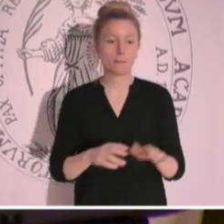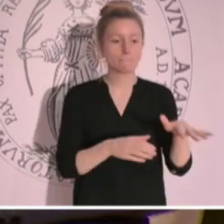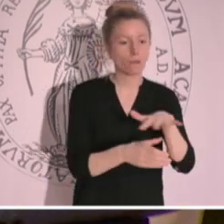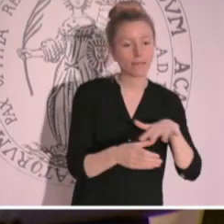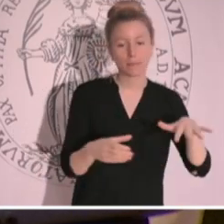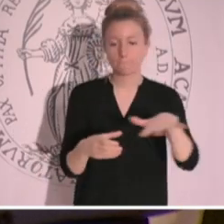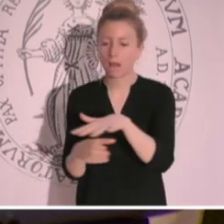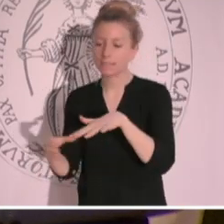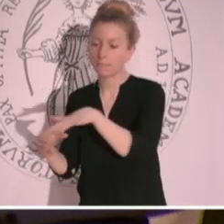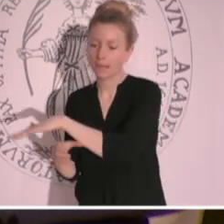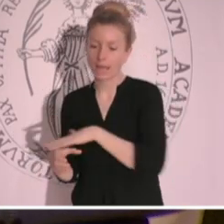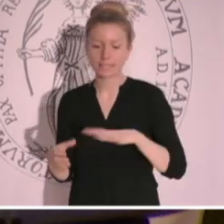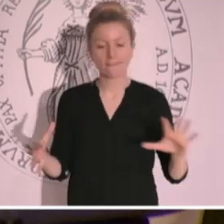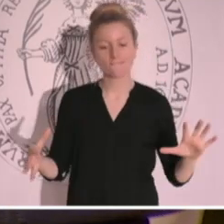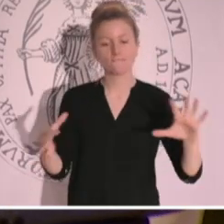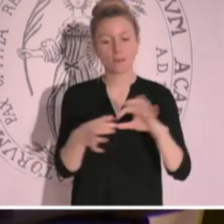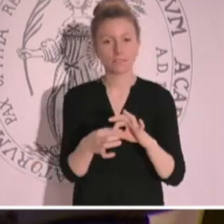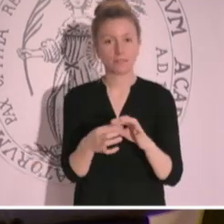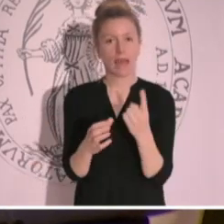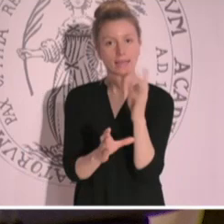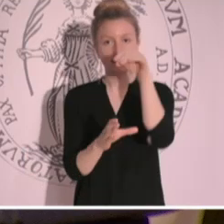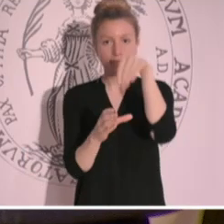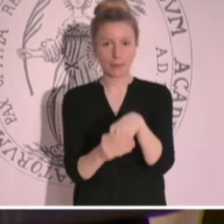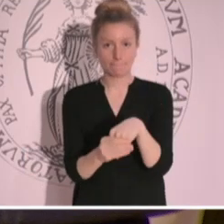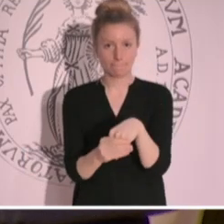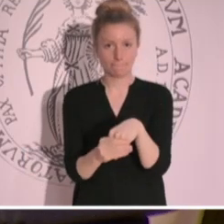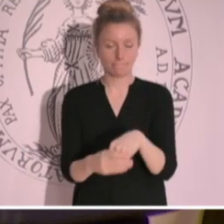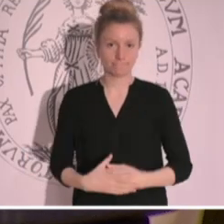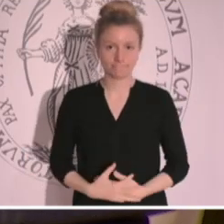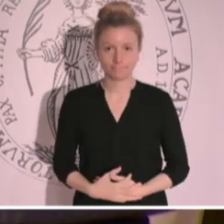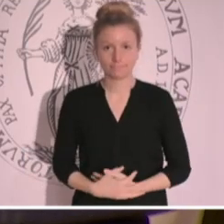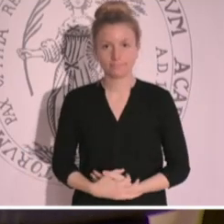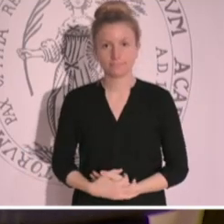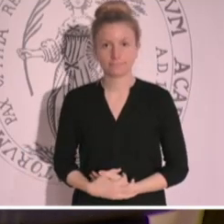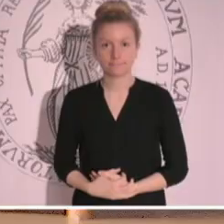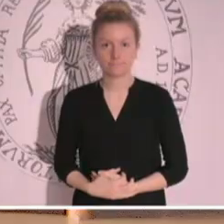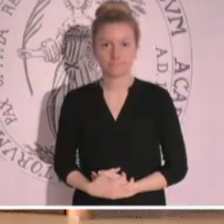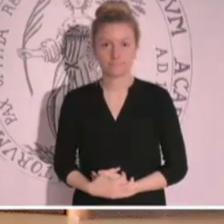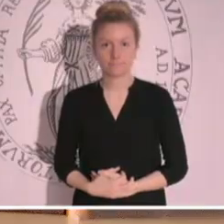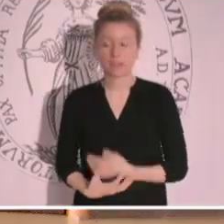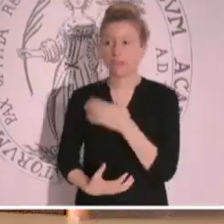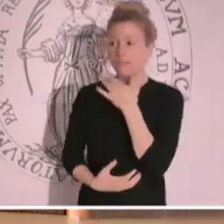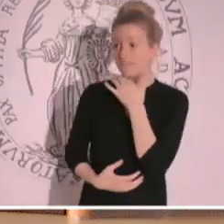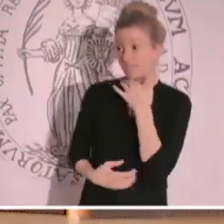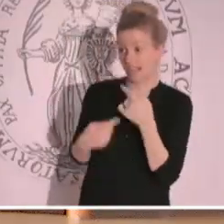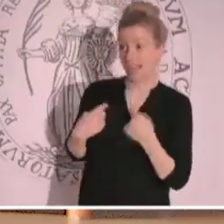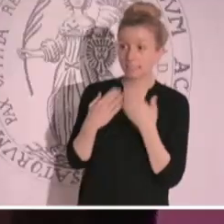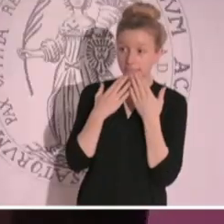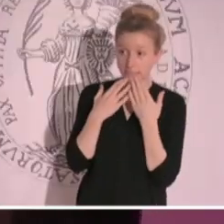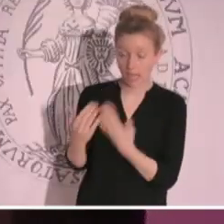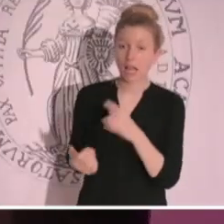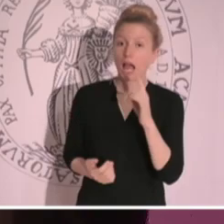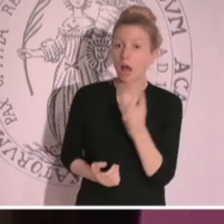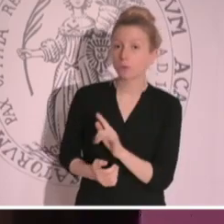Landnutzungssystem bis Lebensmitteltechnik und Gesundheit des Menschen abdecken. Ja, vielen herzlichen Dank. Auch an Sie die